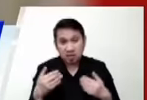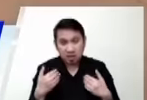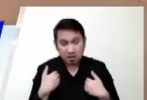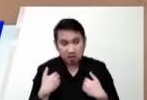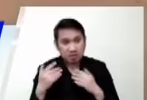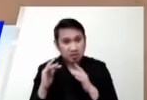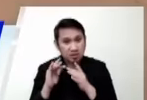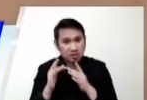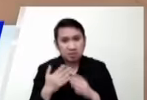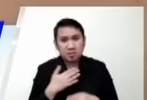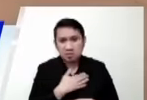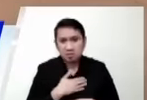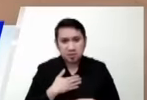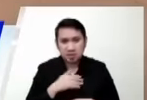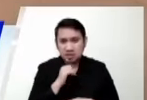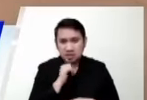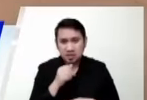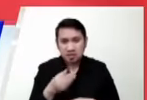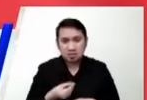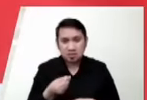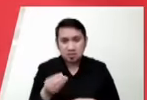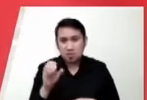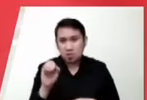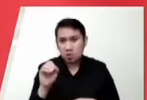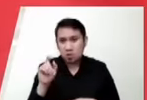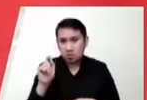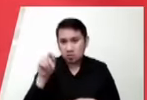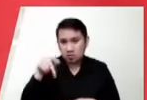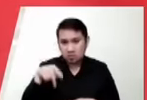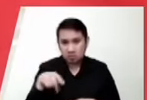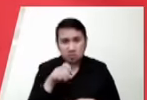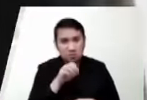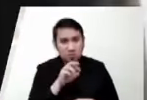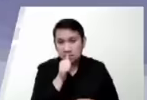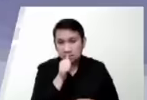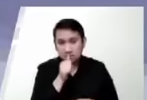Huwag basta-bastang ibibigay ang OTP o one-time password.